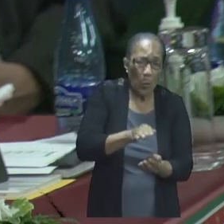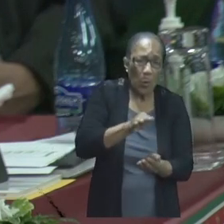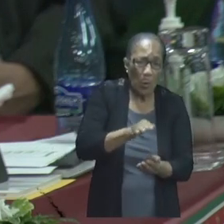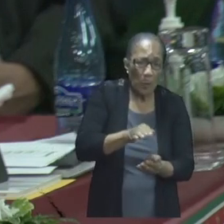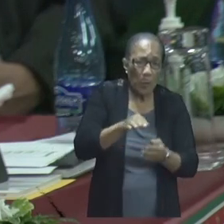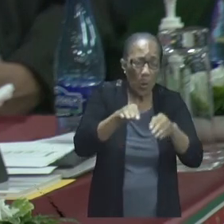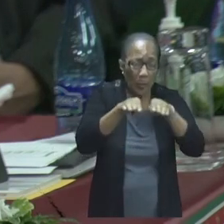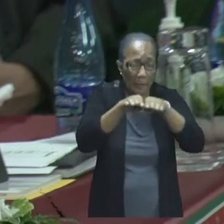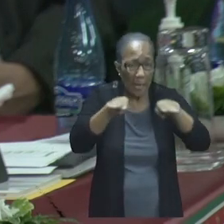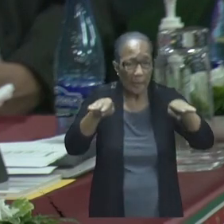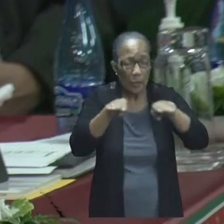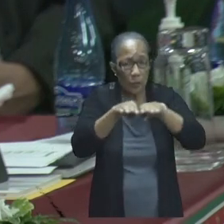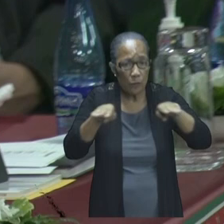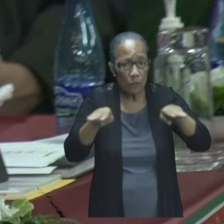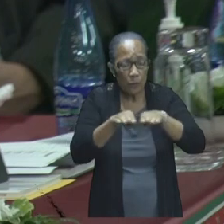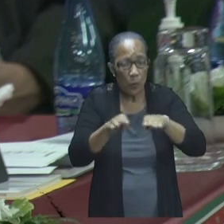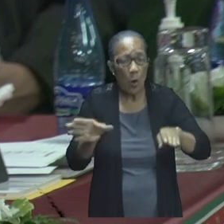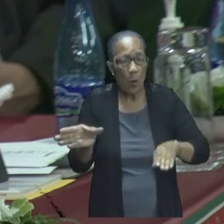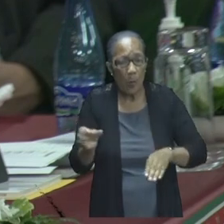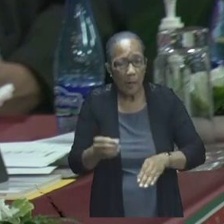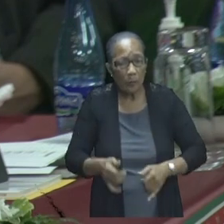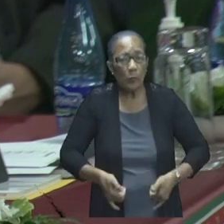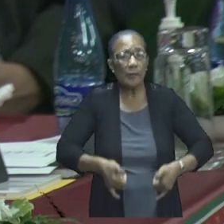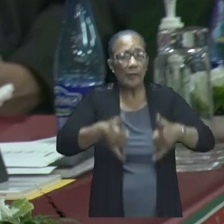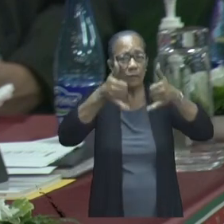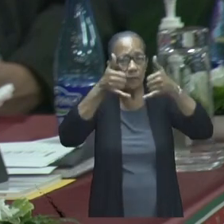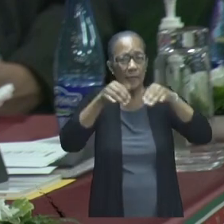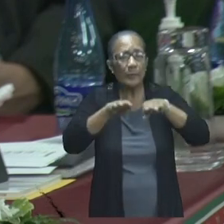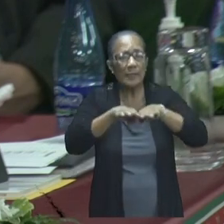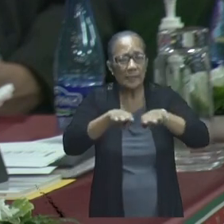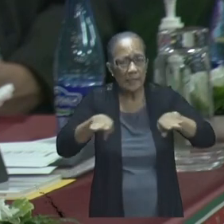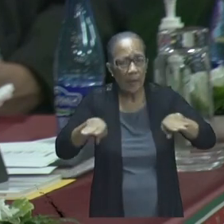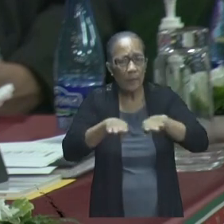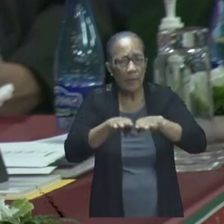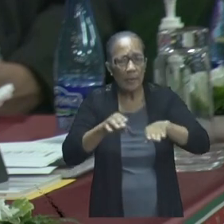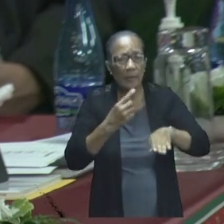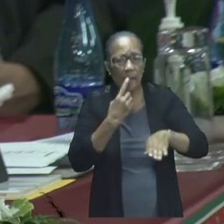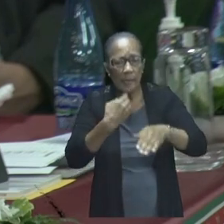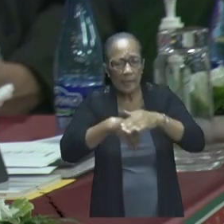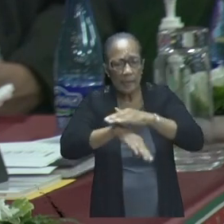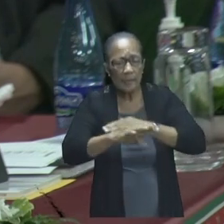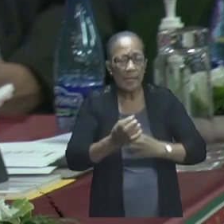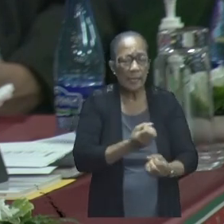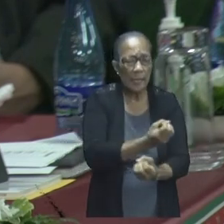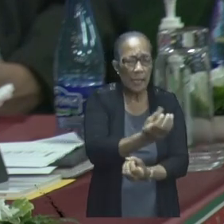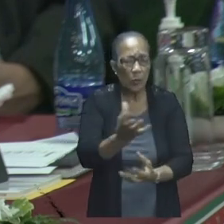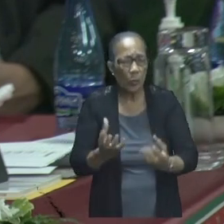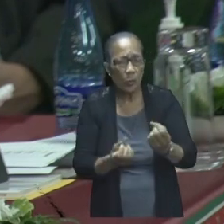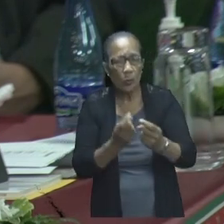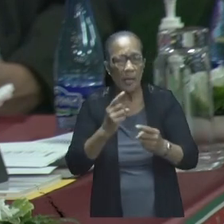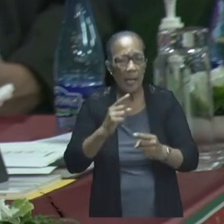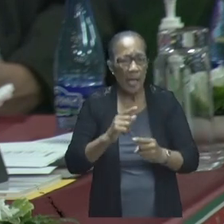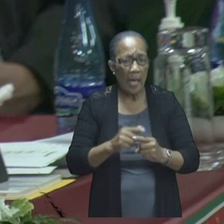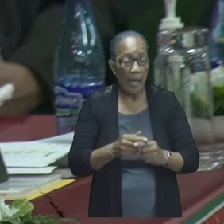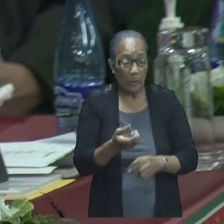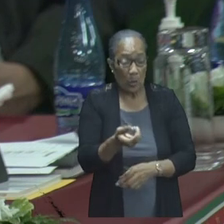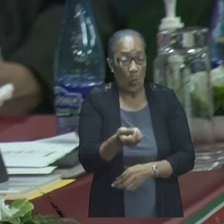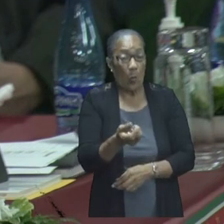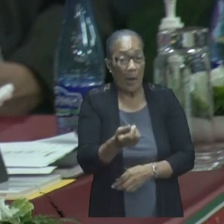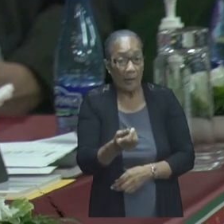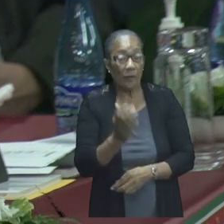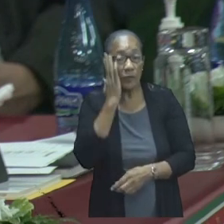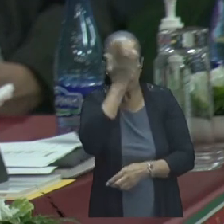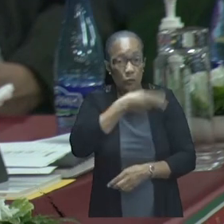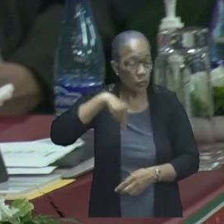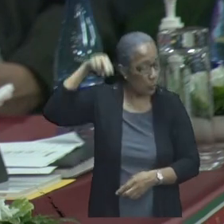niveau waardoor erg veel meer stabiliteit in de economie is en de waarde van de surinaamse dag